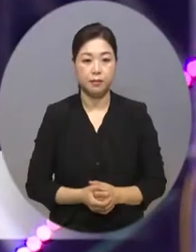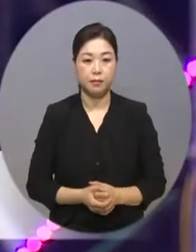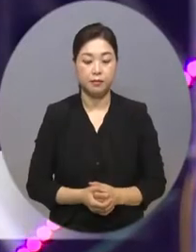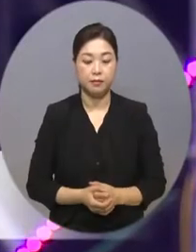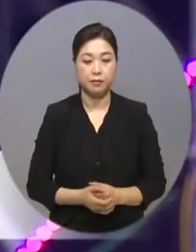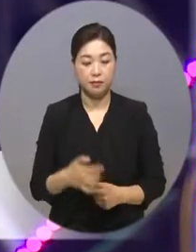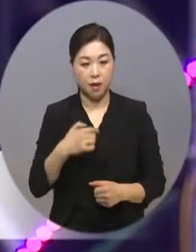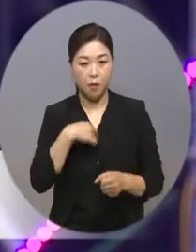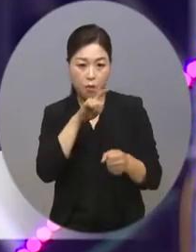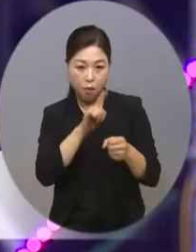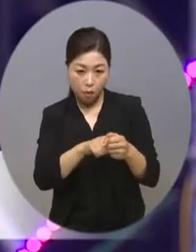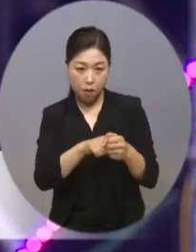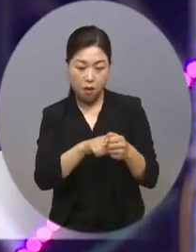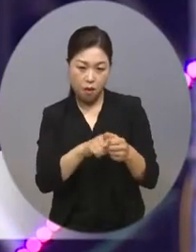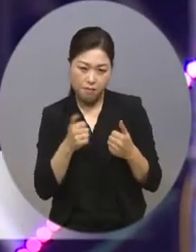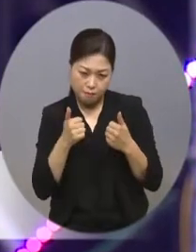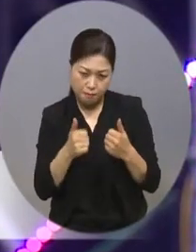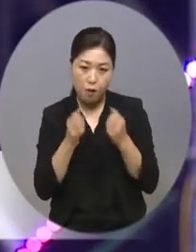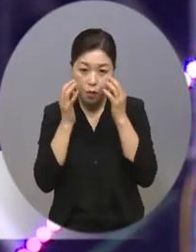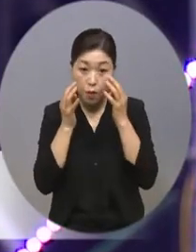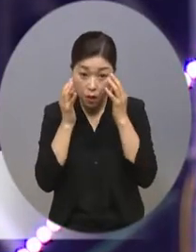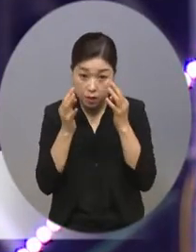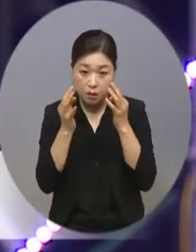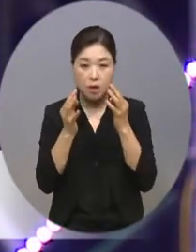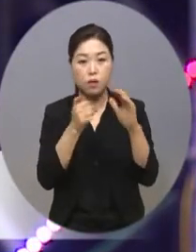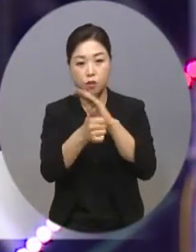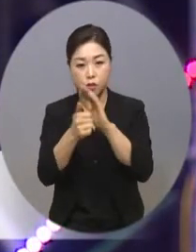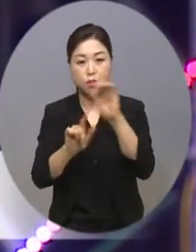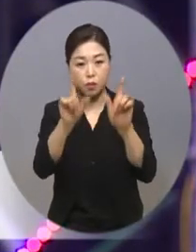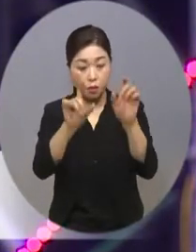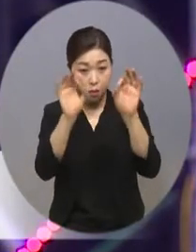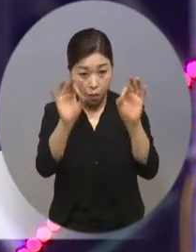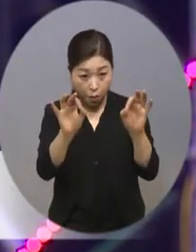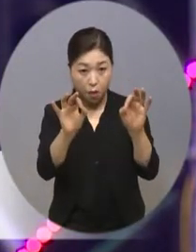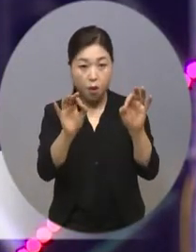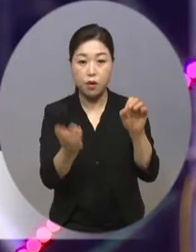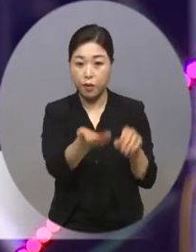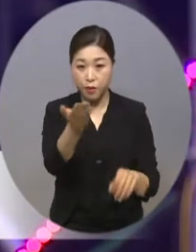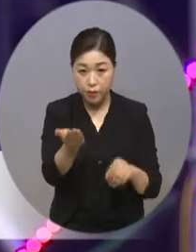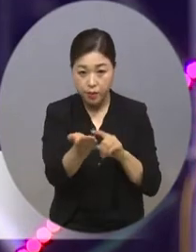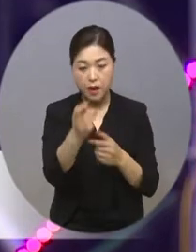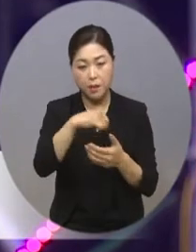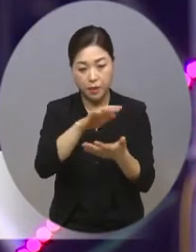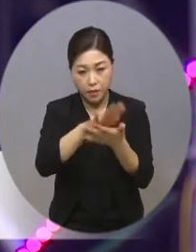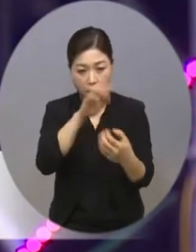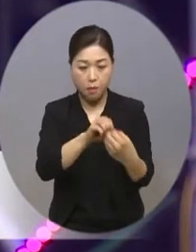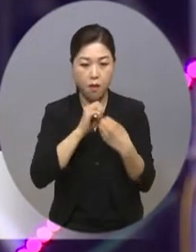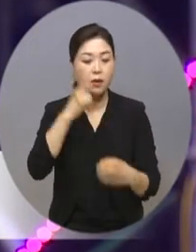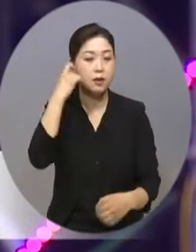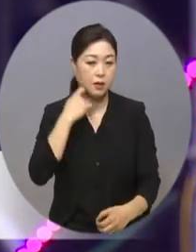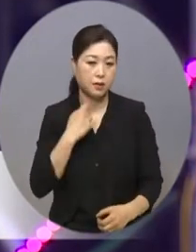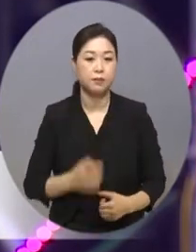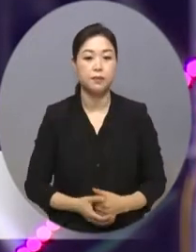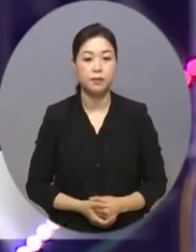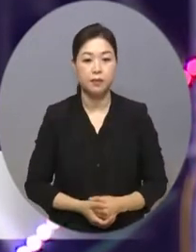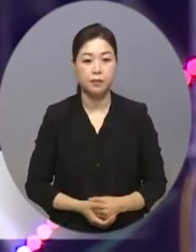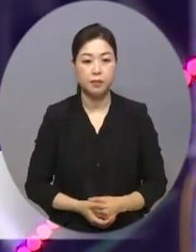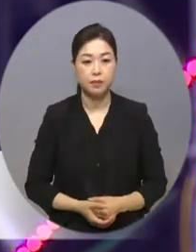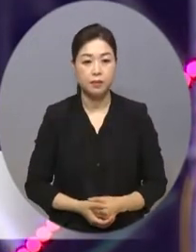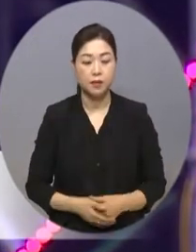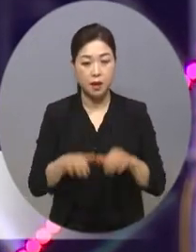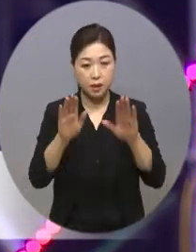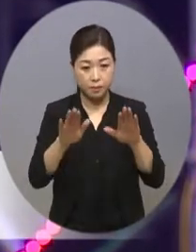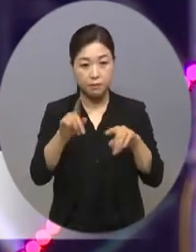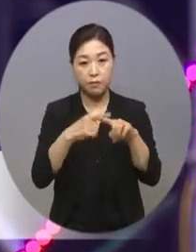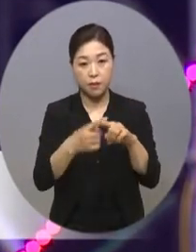목표에 끊임없이 도전하고자 하는 선수들을 보면서 저 또한 선수 여러분들이 뜨거운 열정을 느끼게 되었습니다.